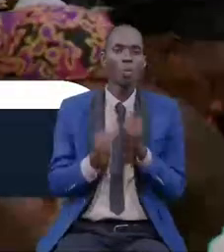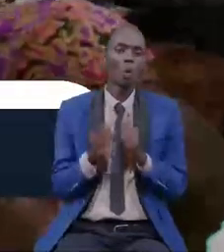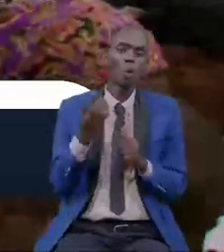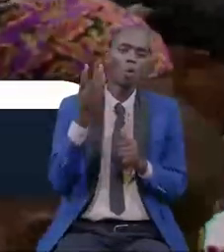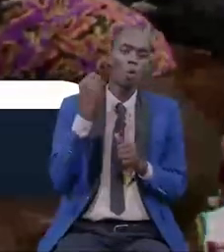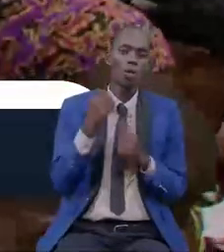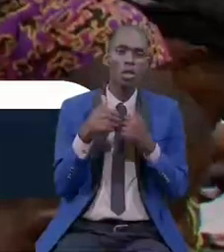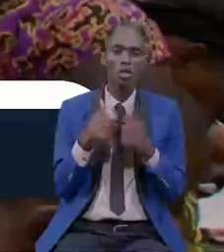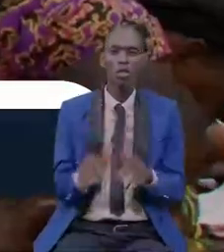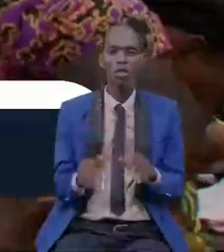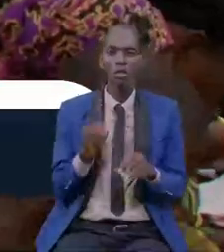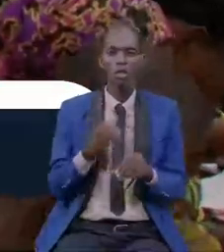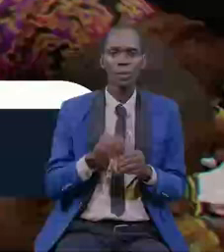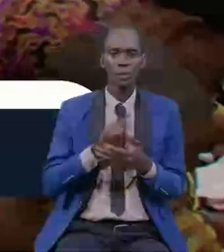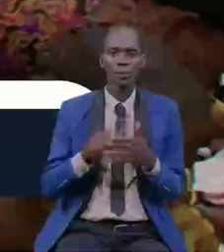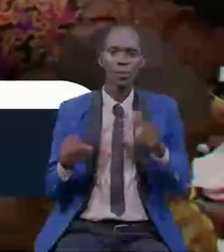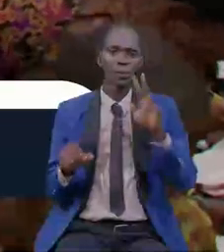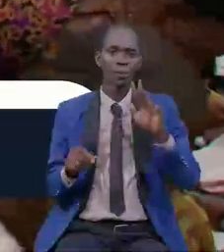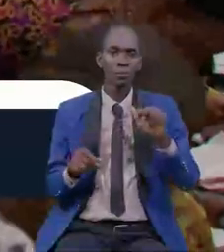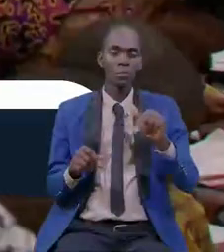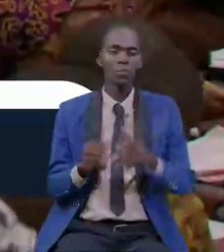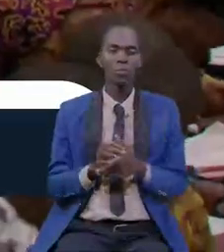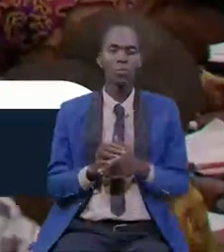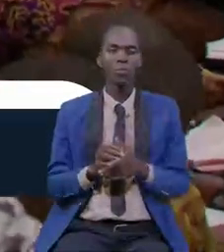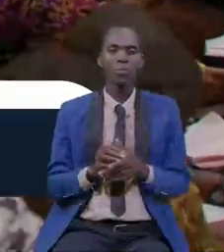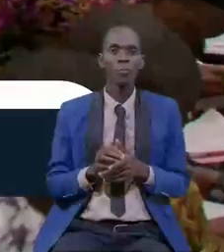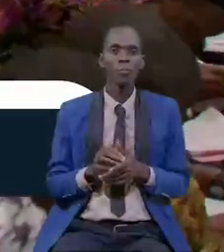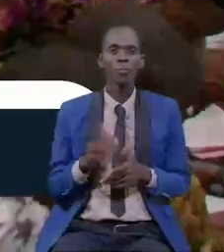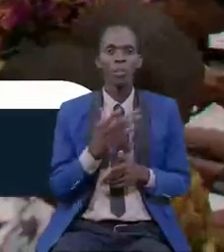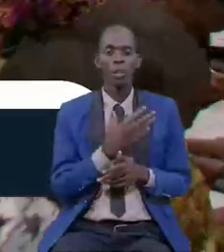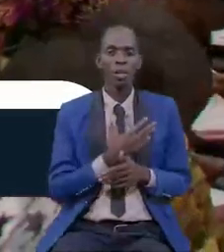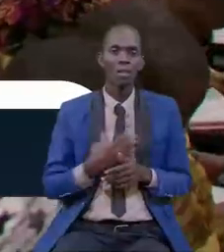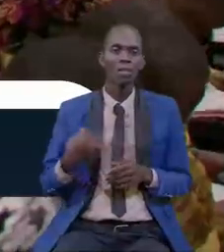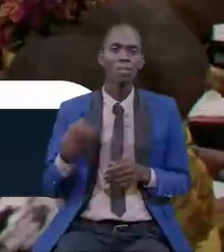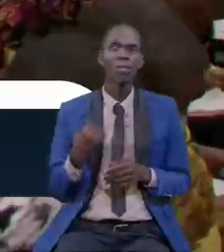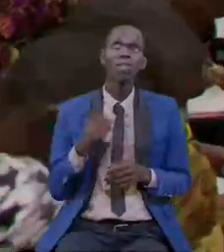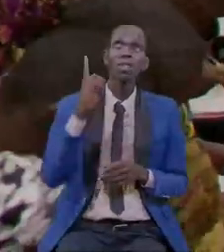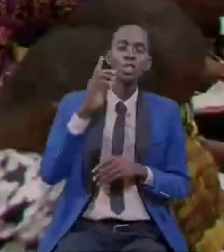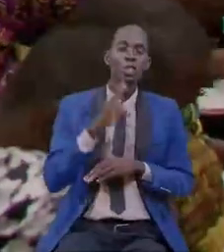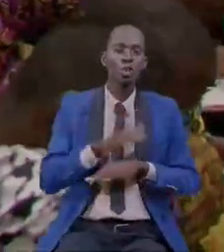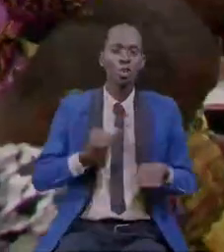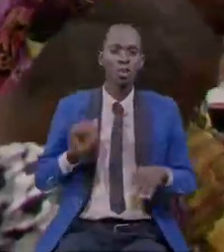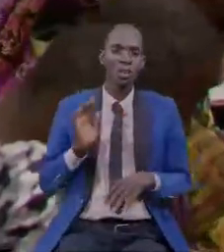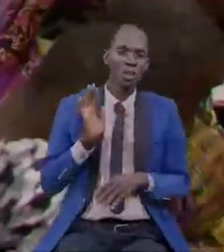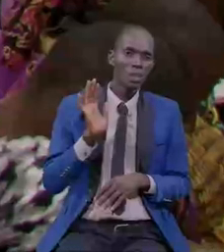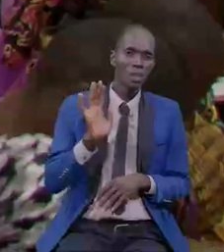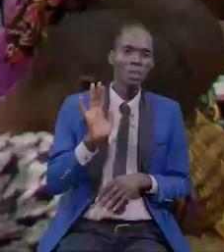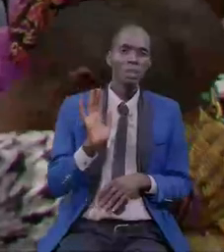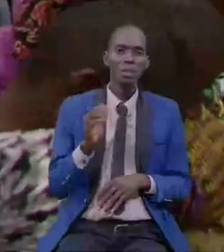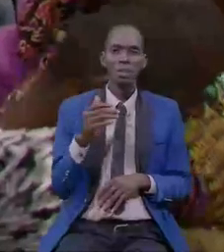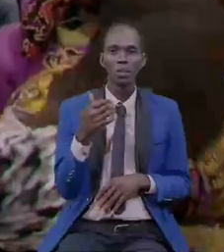13 verset 13 il appela dit de ses servite leur donna